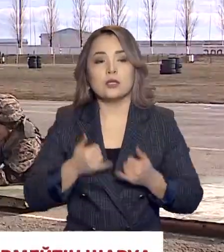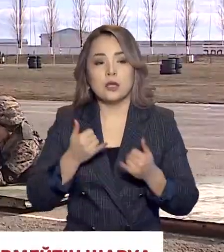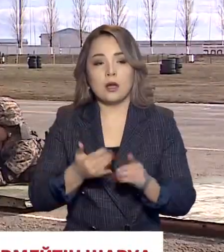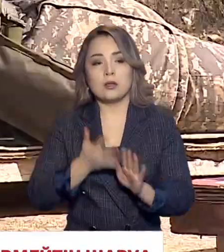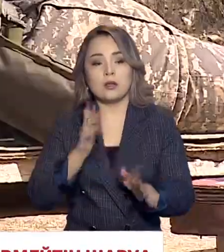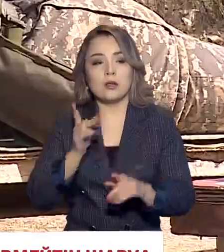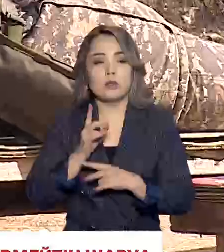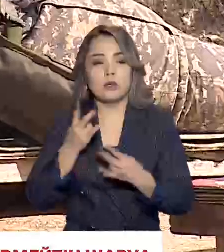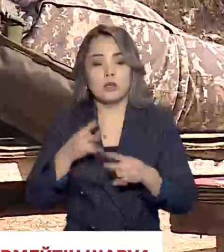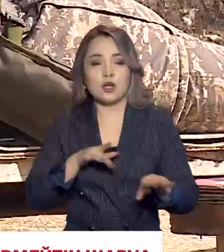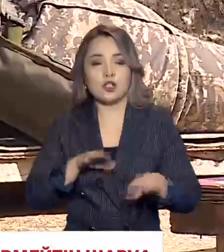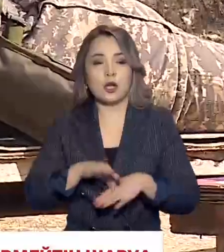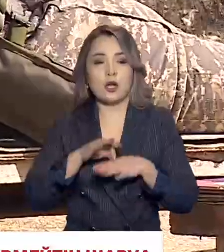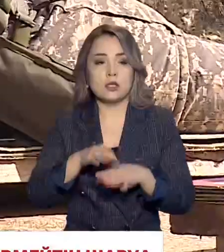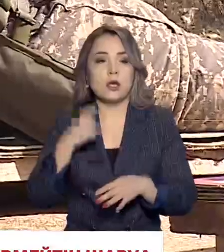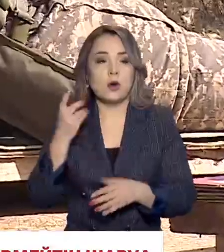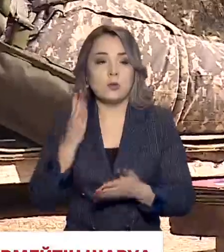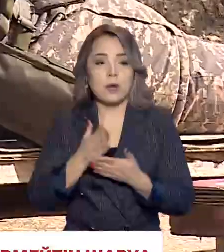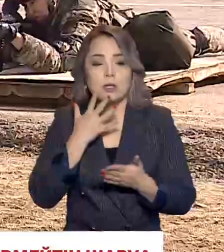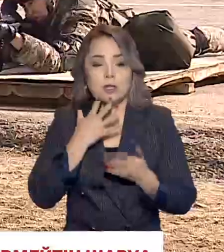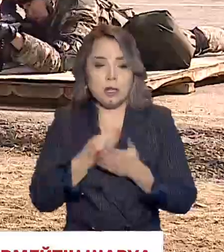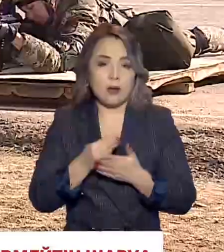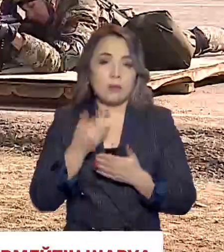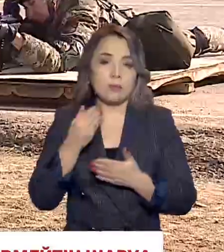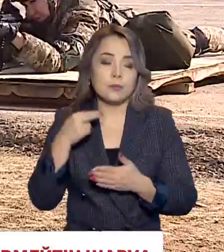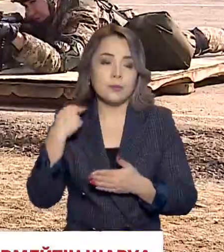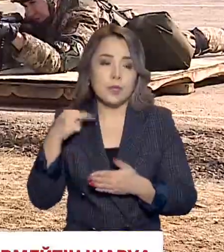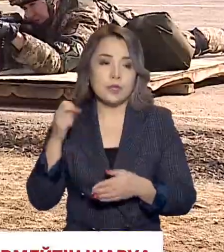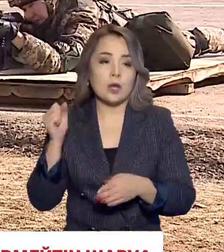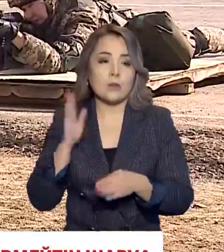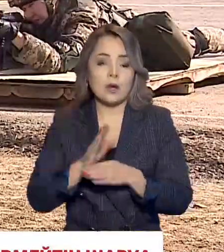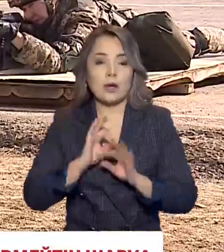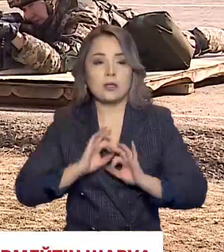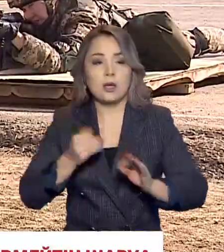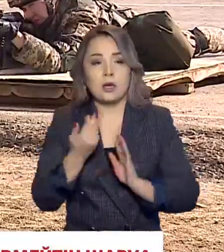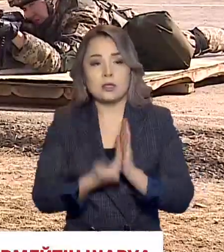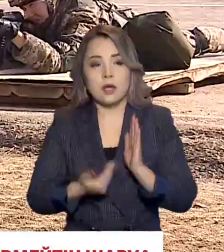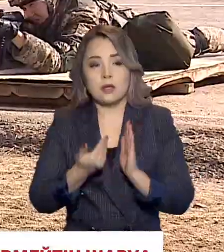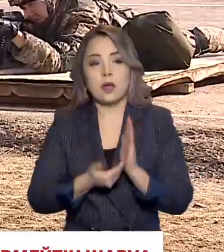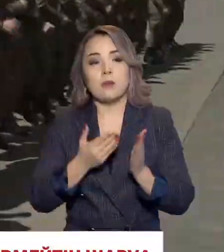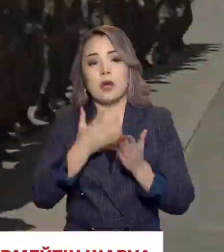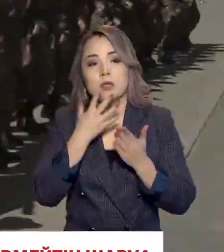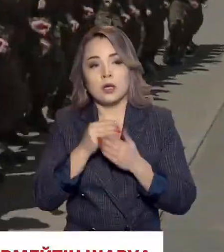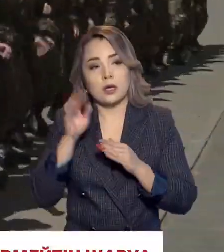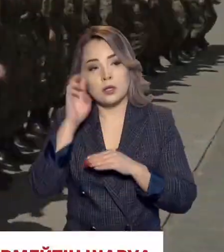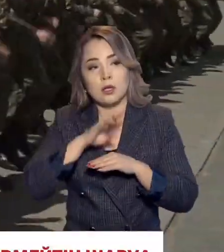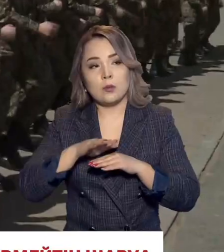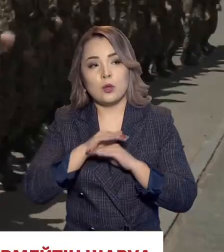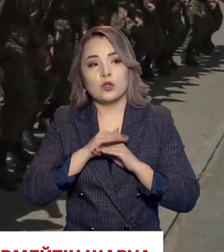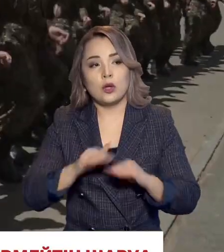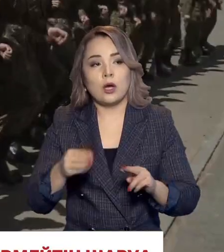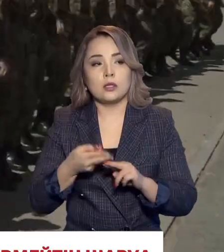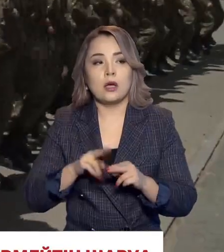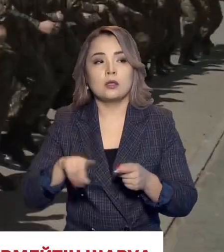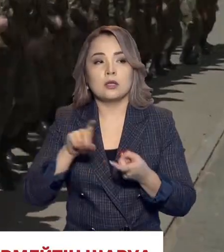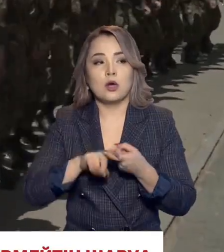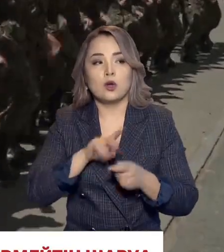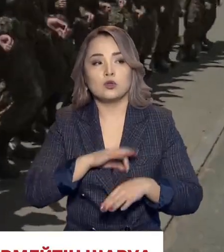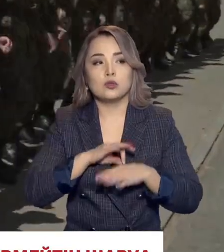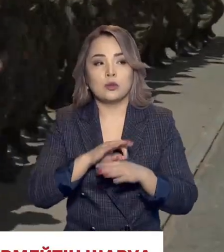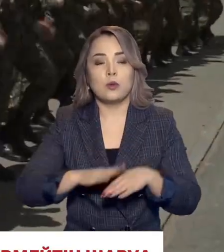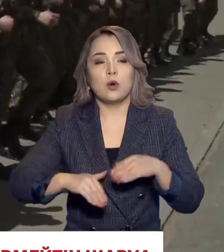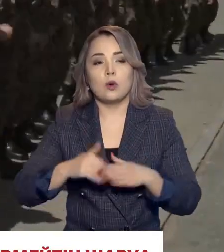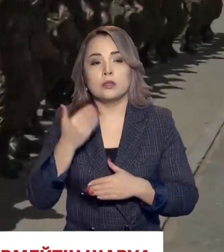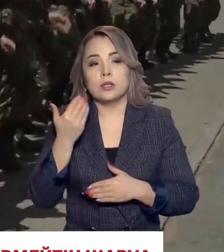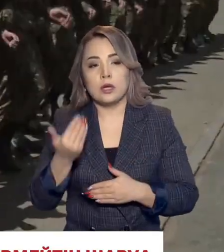кезек күттірмейтін шаруа. Президенттің мәлімдемесіне қатысты сарапшылардың пікірі осы. Еліміздің тыныштығы тікелей осы сала мамандарының қолында,